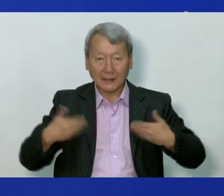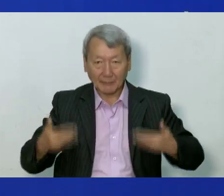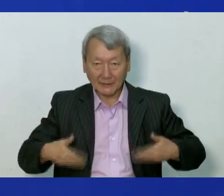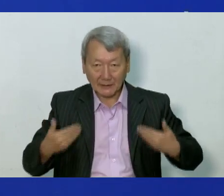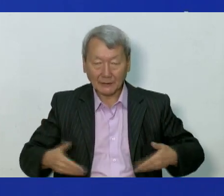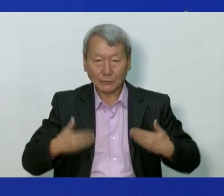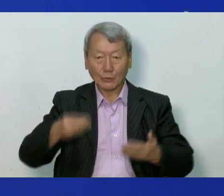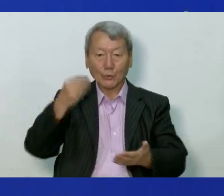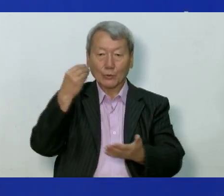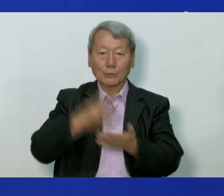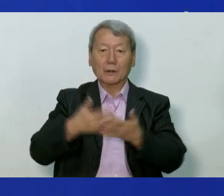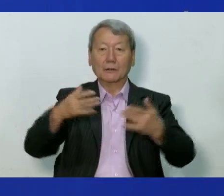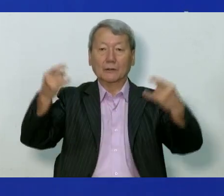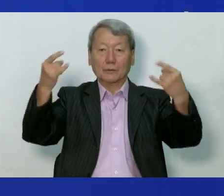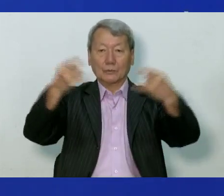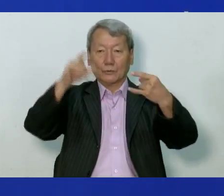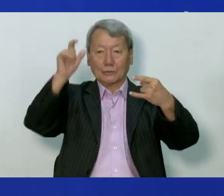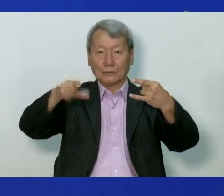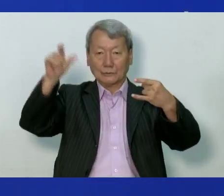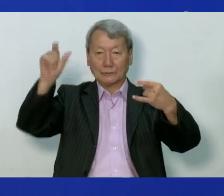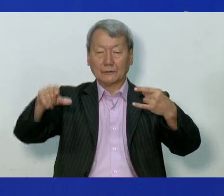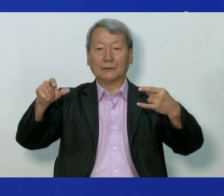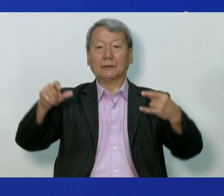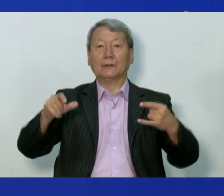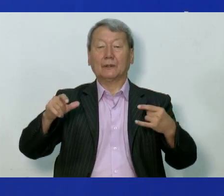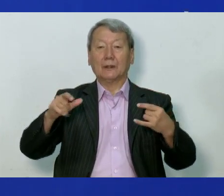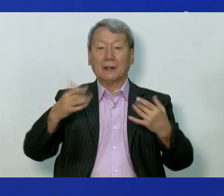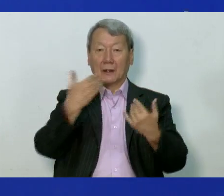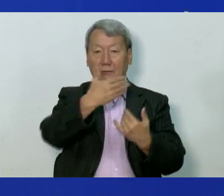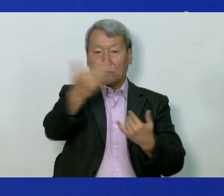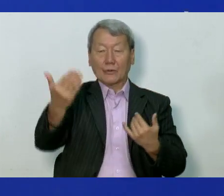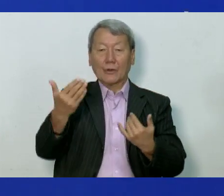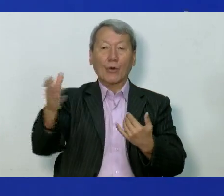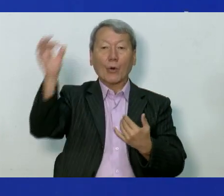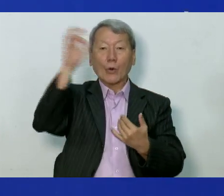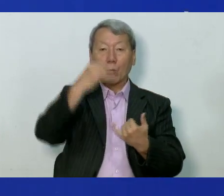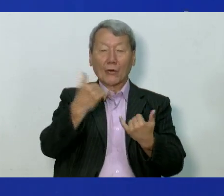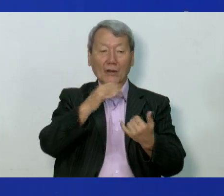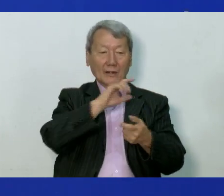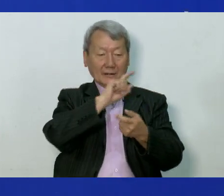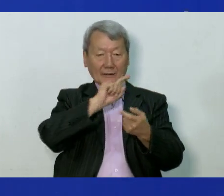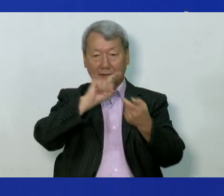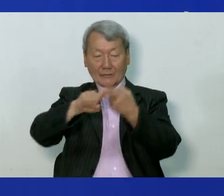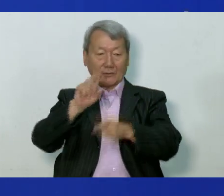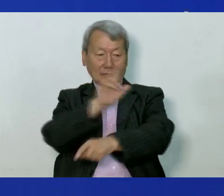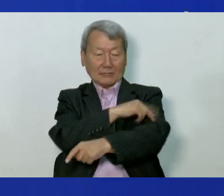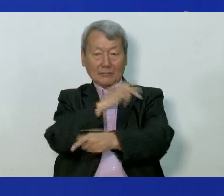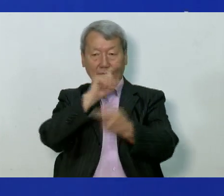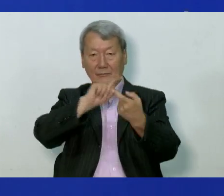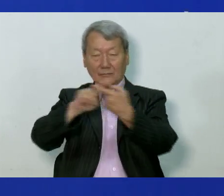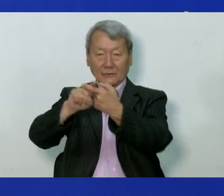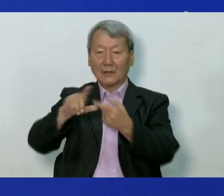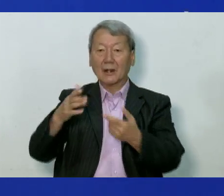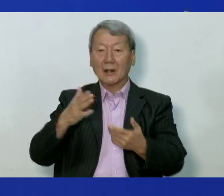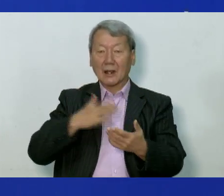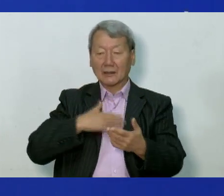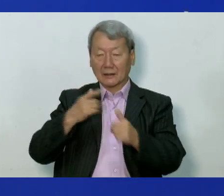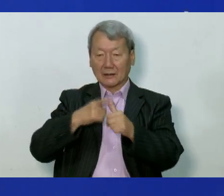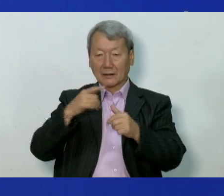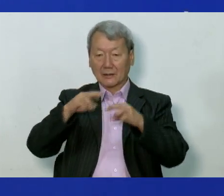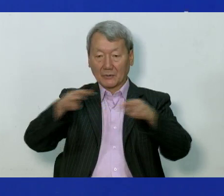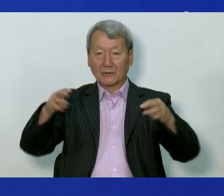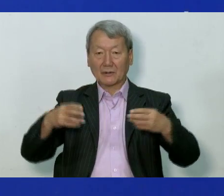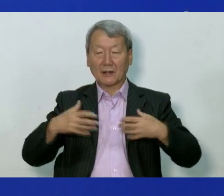саламатсыздарбы, урматтуу көрөрмандар. Сиздерди глобалдык пандемия шарттарында финансы министрлиги